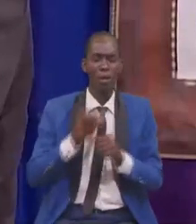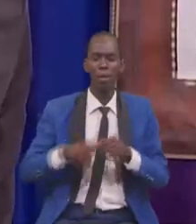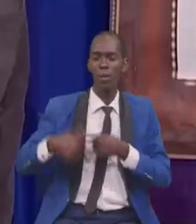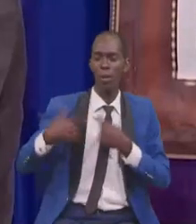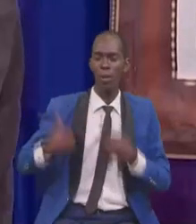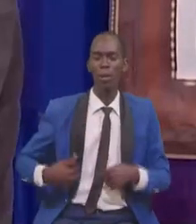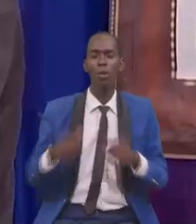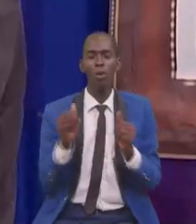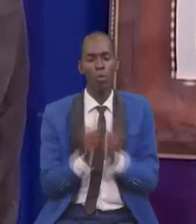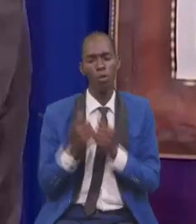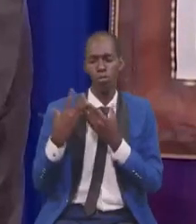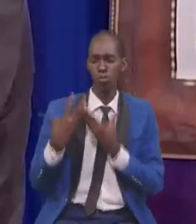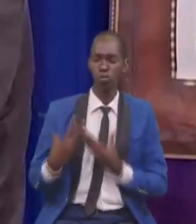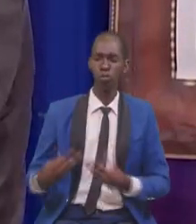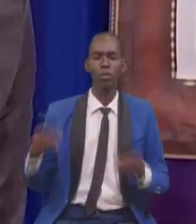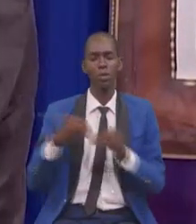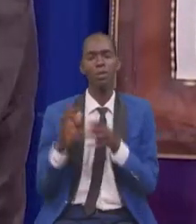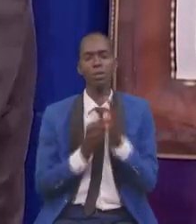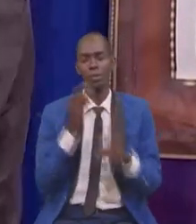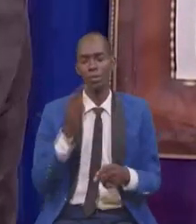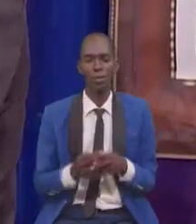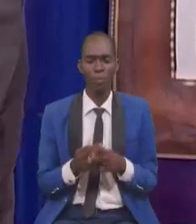Remplis tout cœur de solutions.